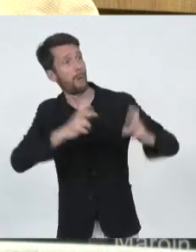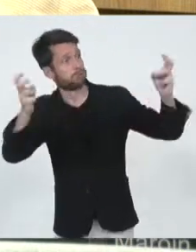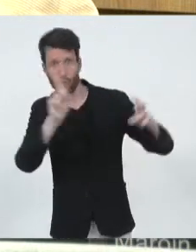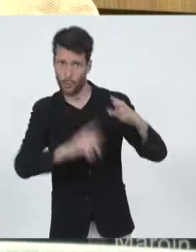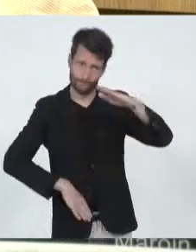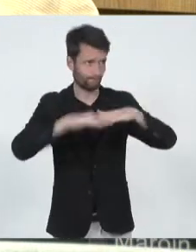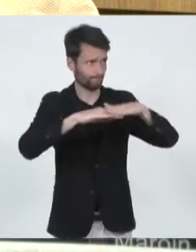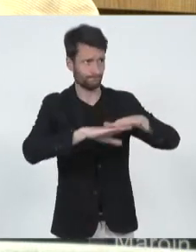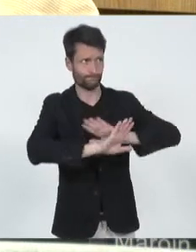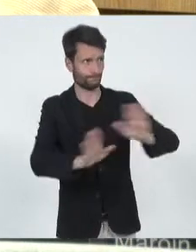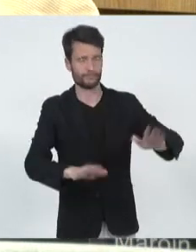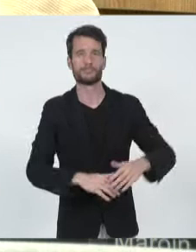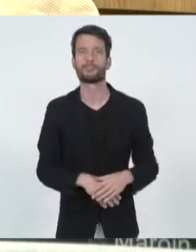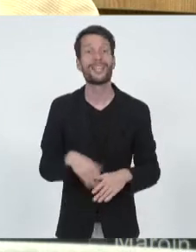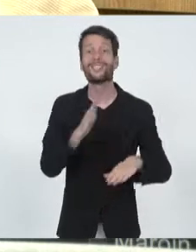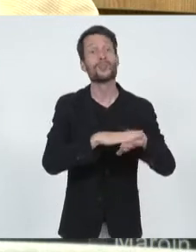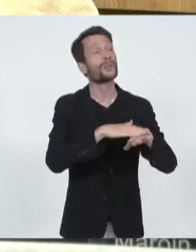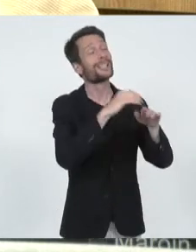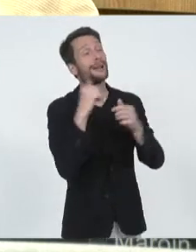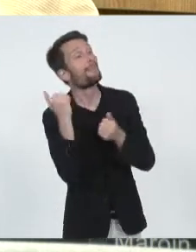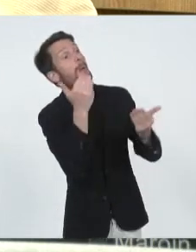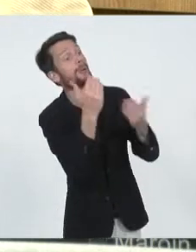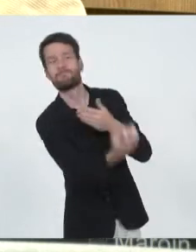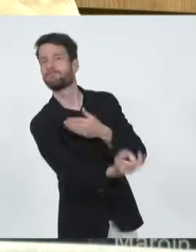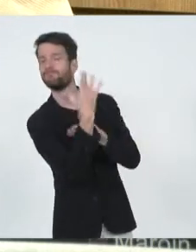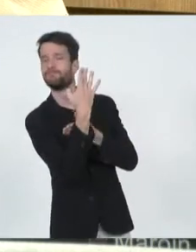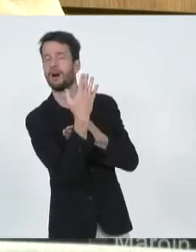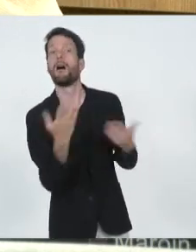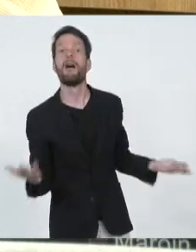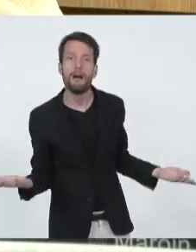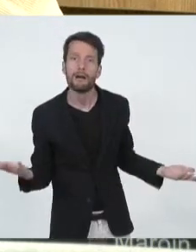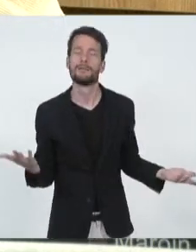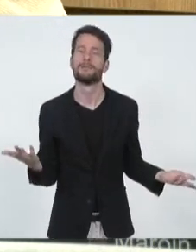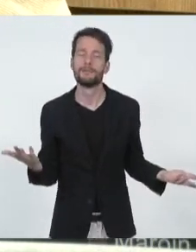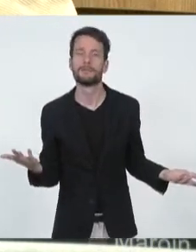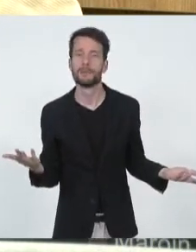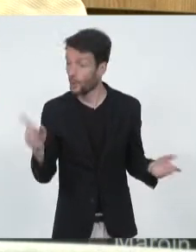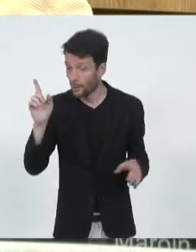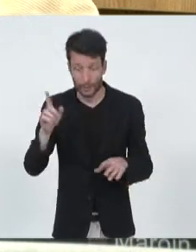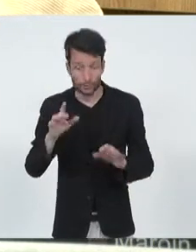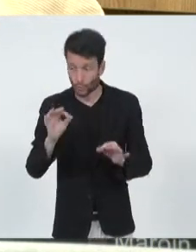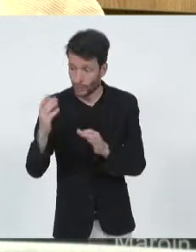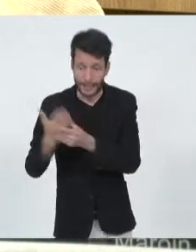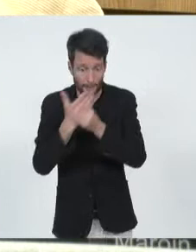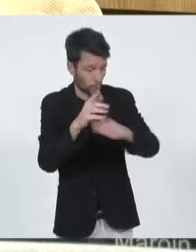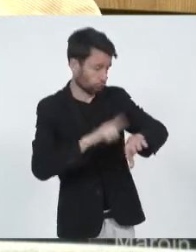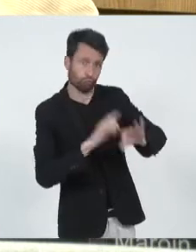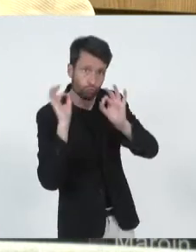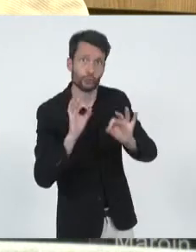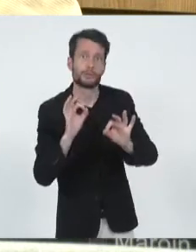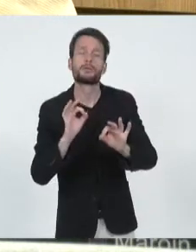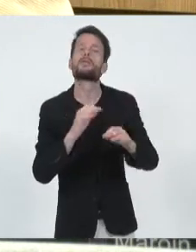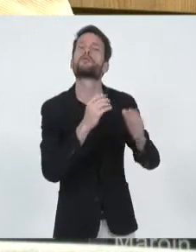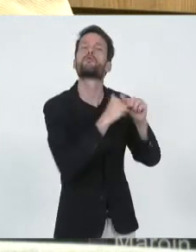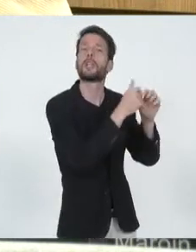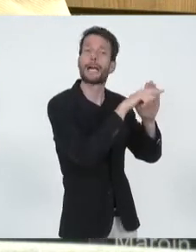cette proposition a été refusée. Alors, elle a été déposée dans les temps par rapport au règlement intérieur.